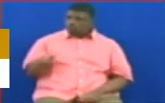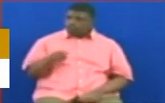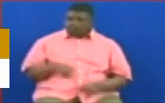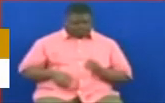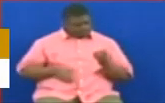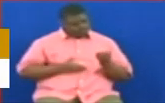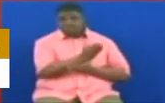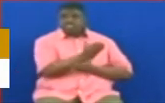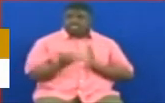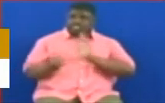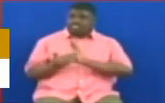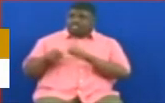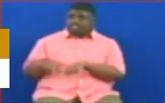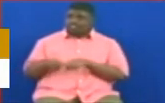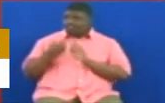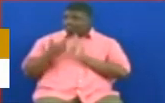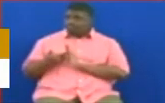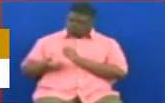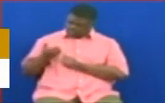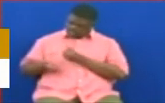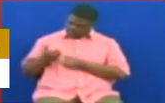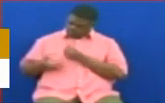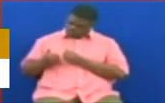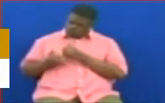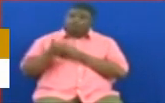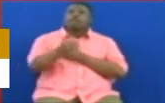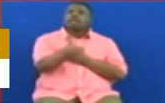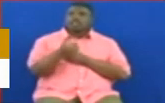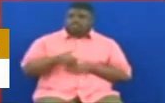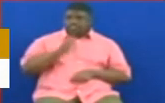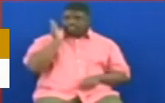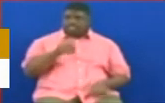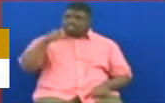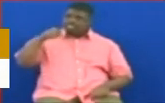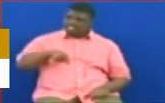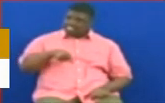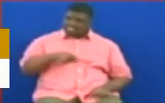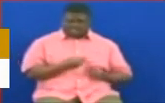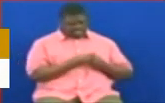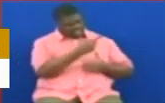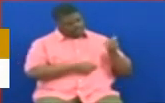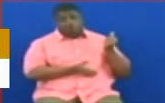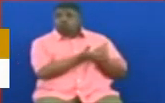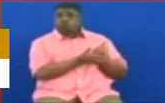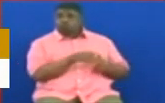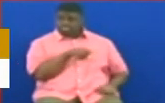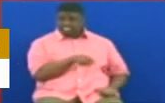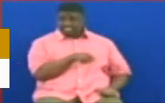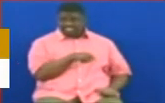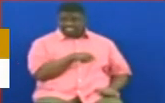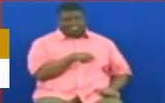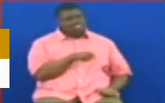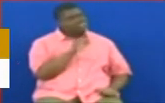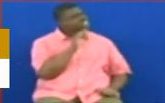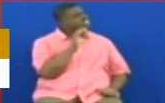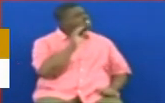hii sheria yetu. Kama kutakuwa na changamoto mbele ya safari, sisi serikali hii ya Dr. John Pombe Joseph Magufuli ni